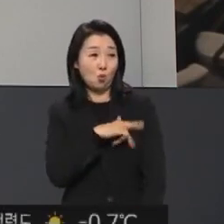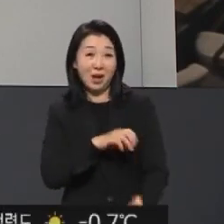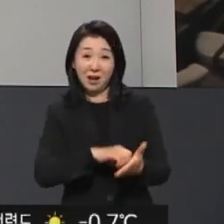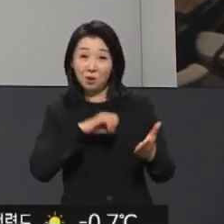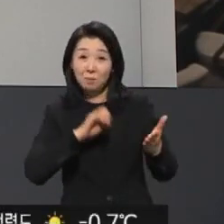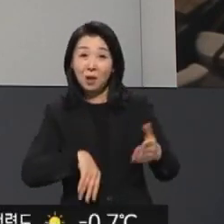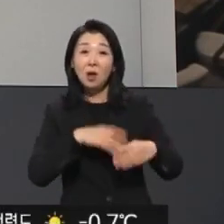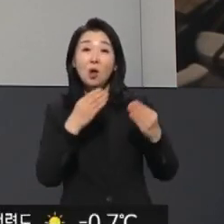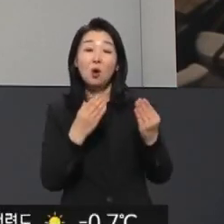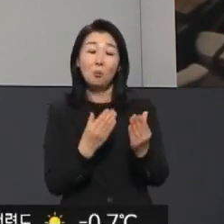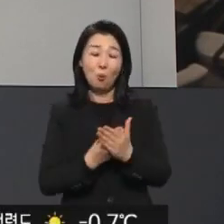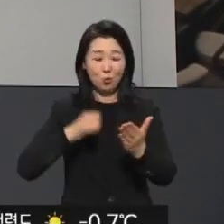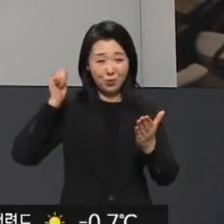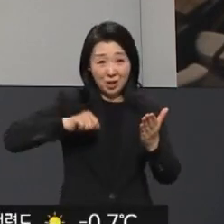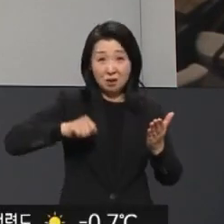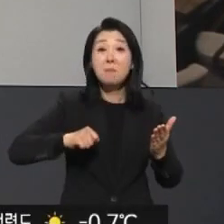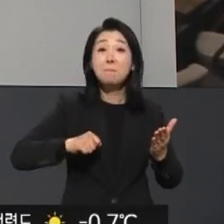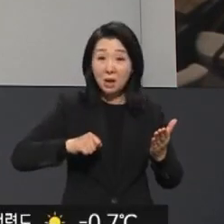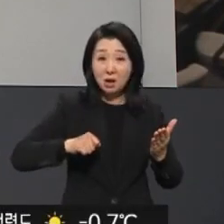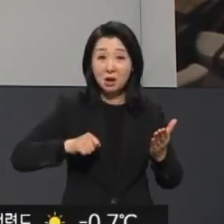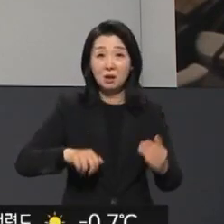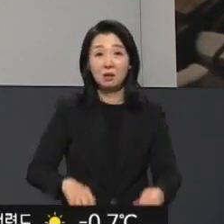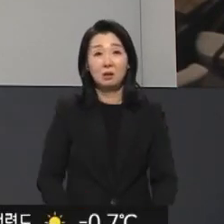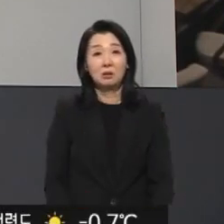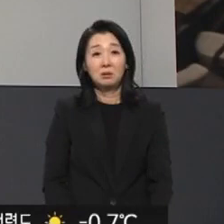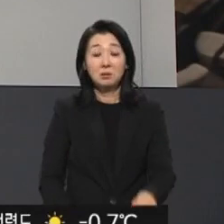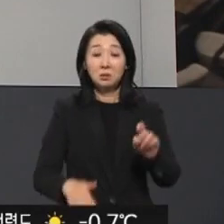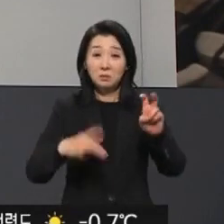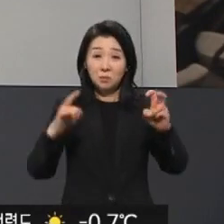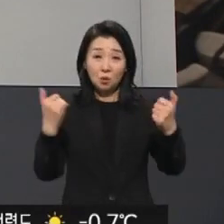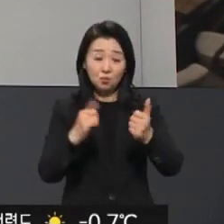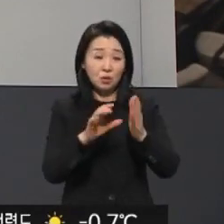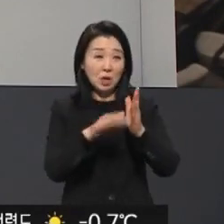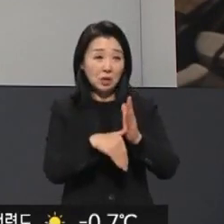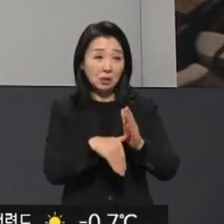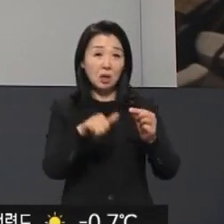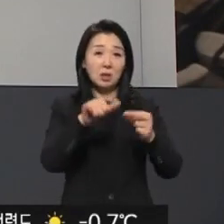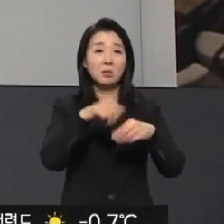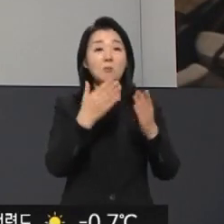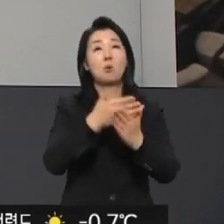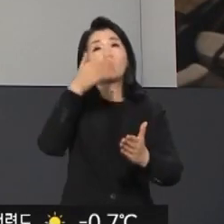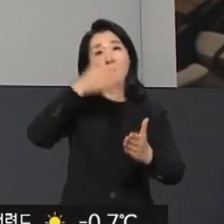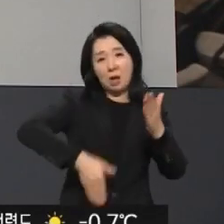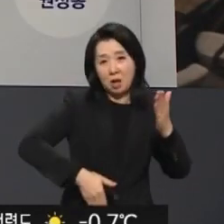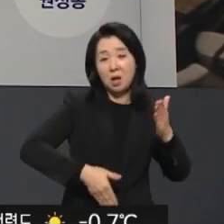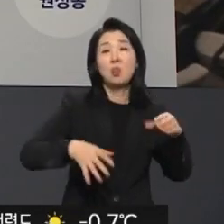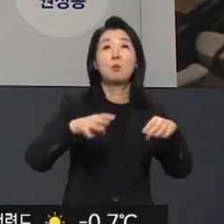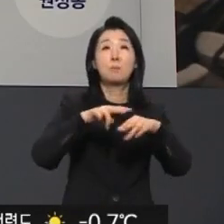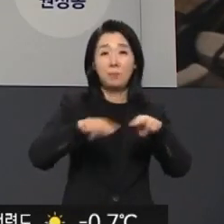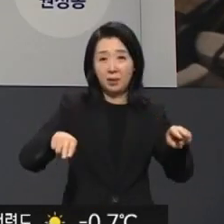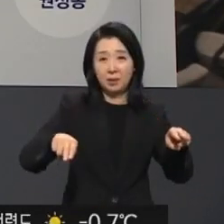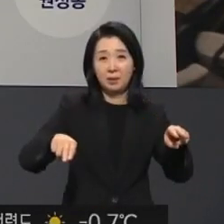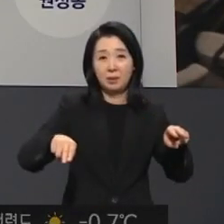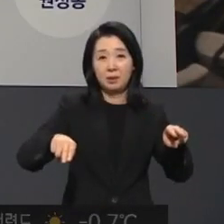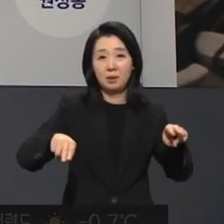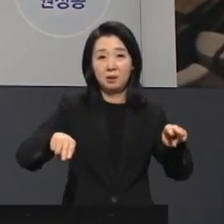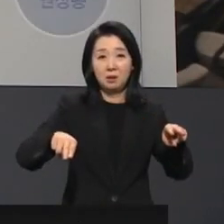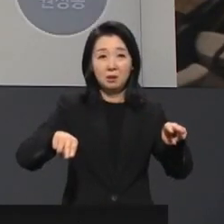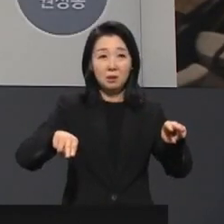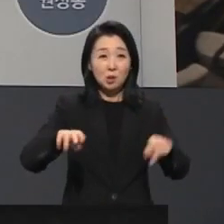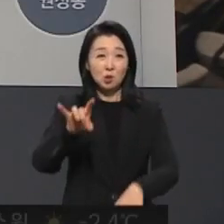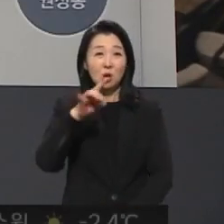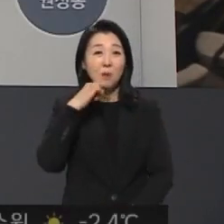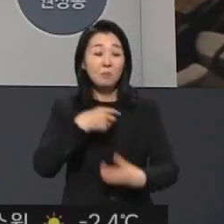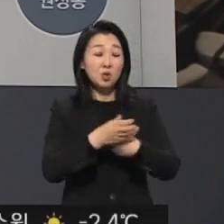빼면 모두 가결이 됐었습니다. 20대 국회에서는 5건 모두 부결 또는 폐기가 됐는데요. 이 중에